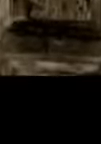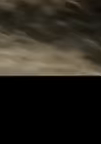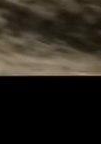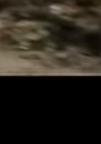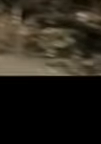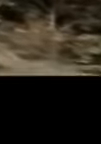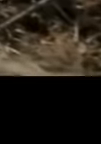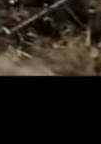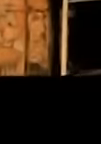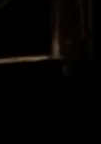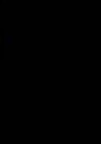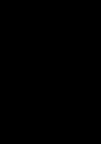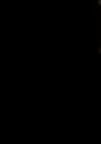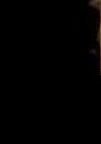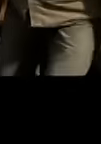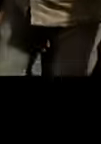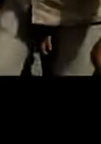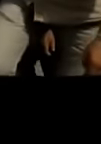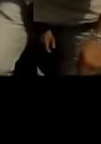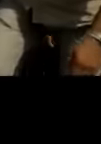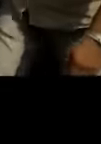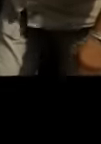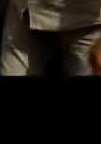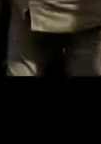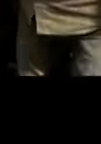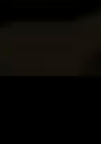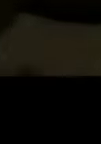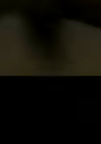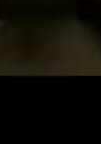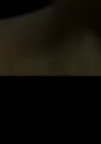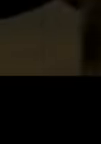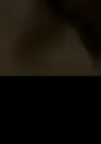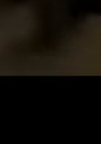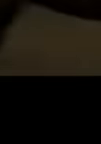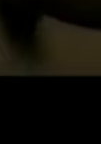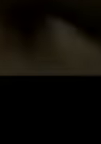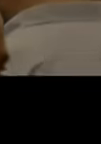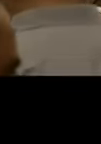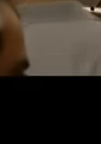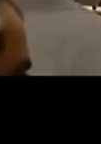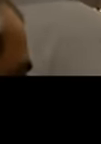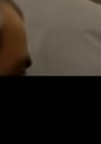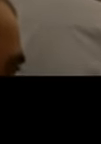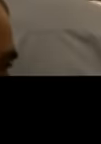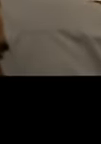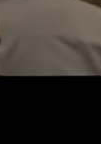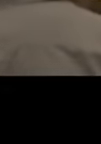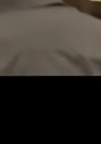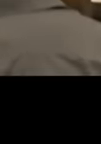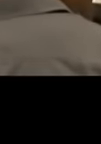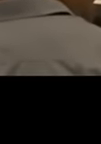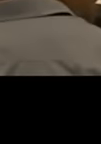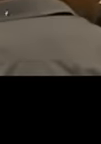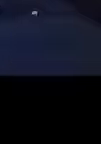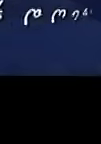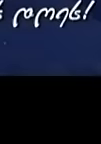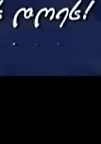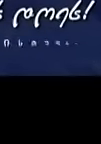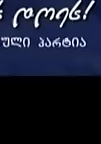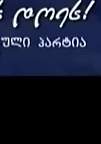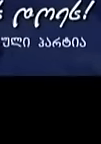და დაობუდა, დაინგრა. ხოლო ახლა დროა დაიბრუნო ის რაც შენია. გადამწყვეტი ბრძოლა არის